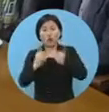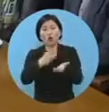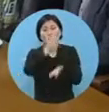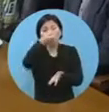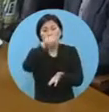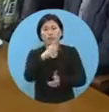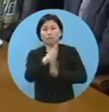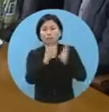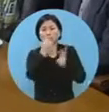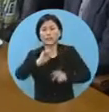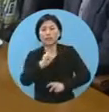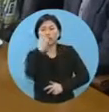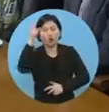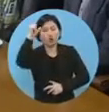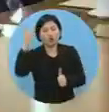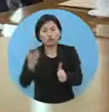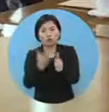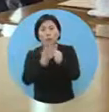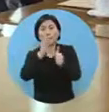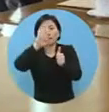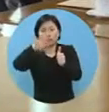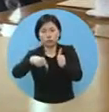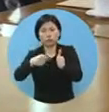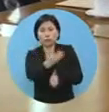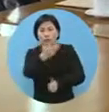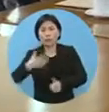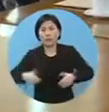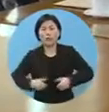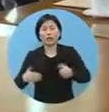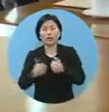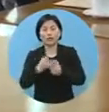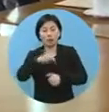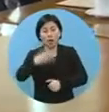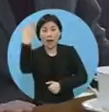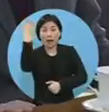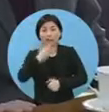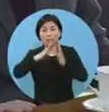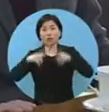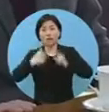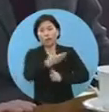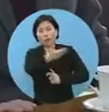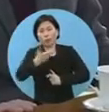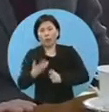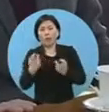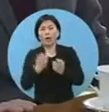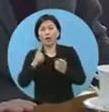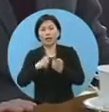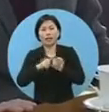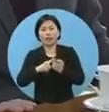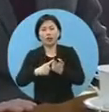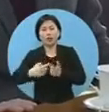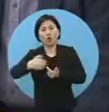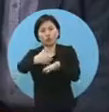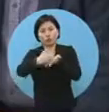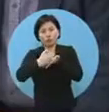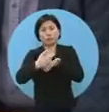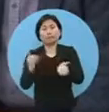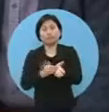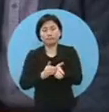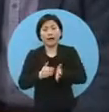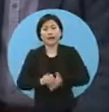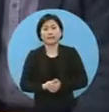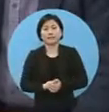이전추진위원회는 천안시의 산업화 등으로 축산자원개발부의 이전이 필요하다며 구제역 청정지역인 전남으로 옮기는 방안을 적극